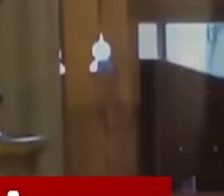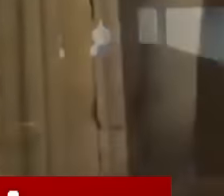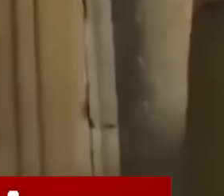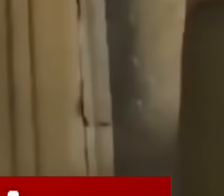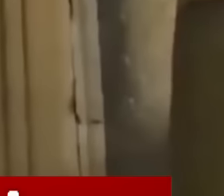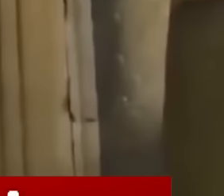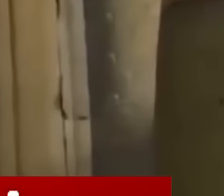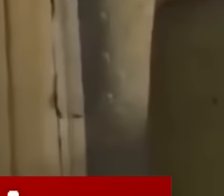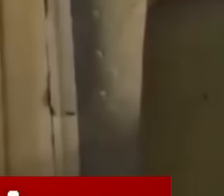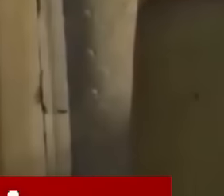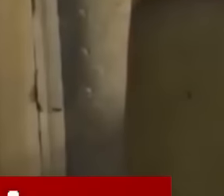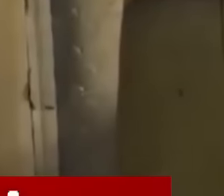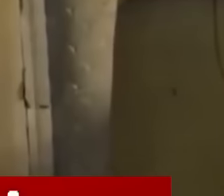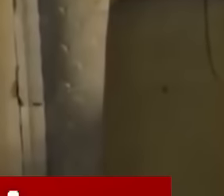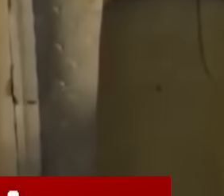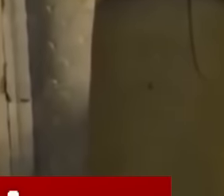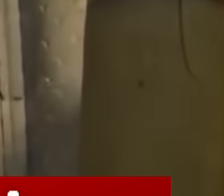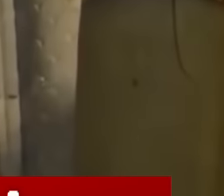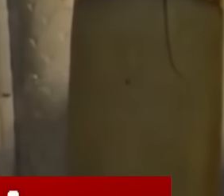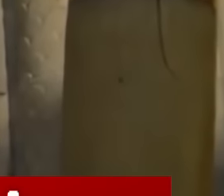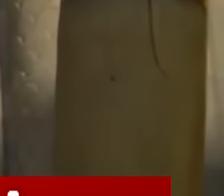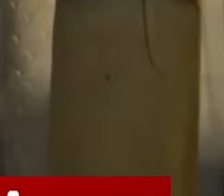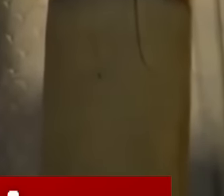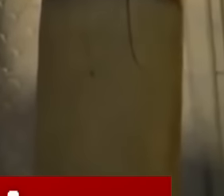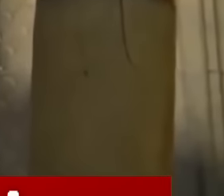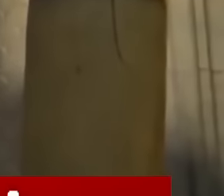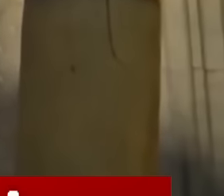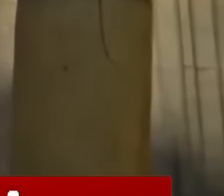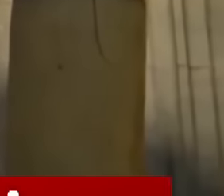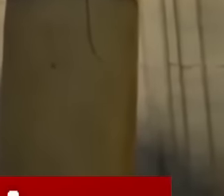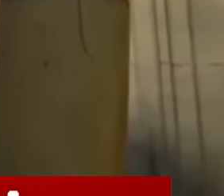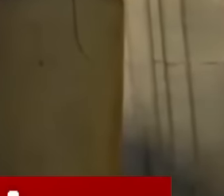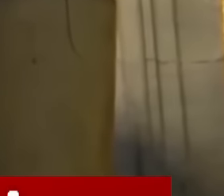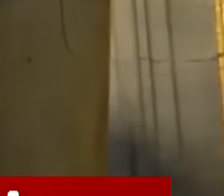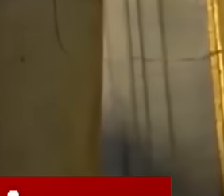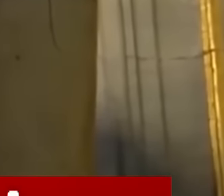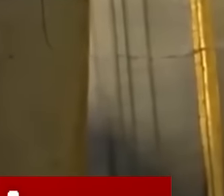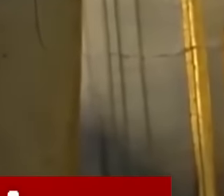Resulullah. Eşhedü enne Muhammeden